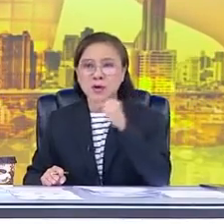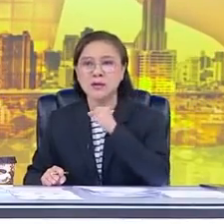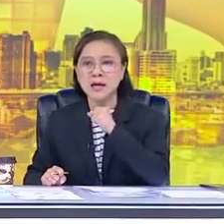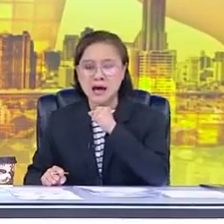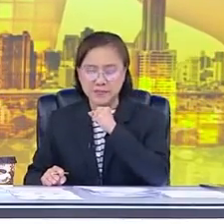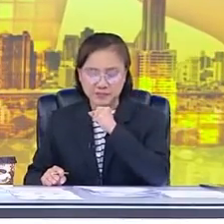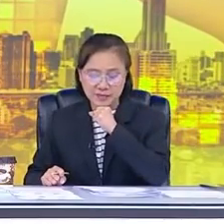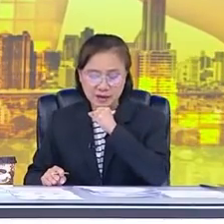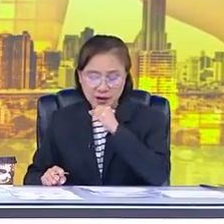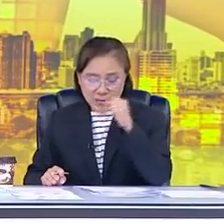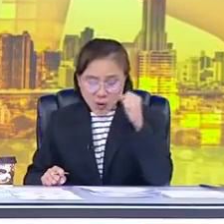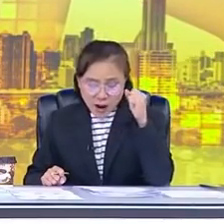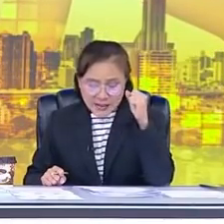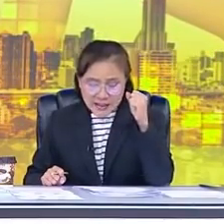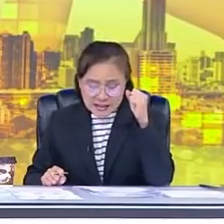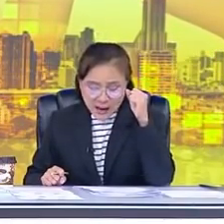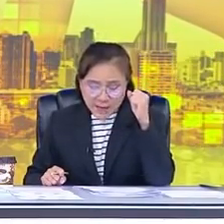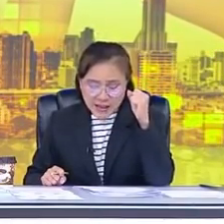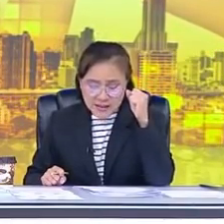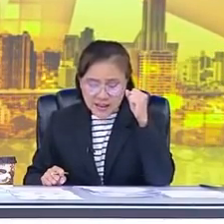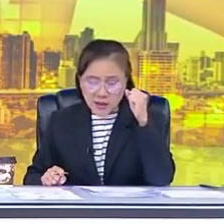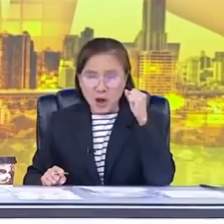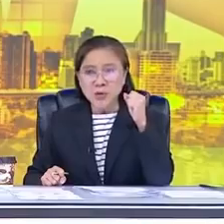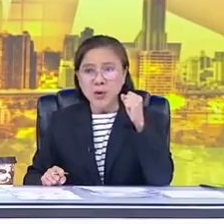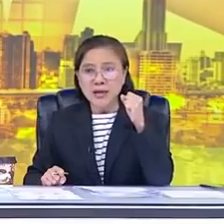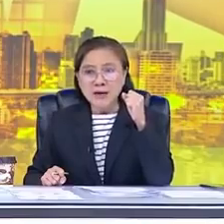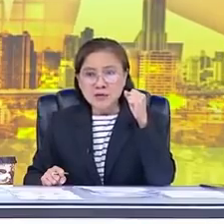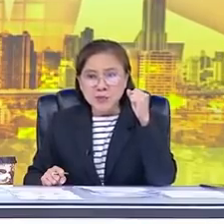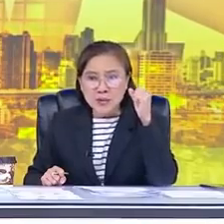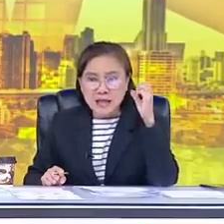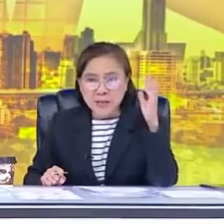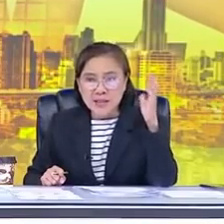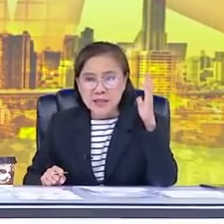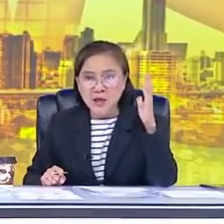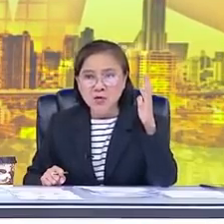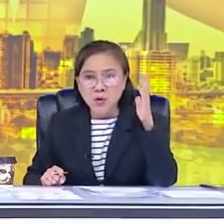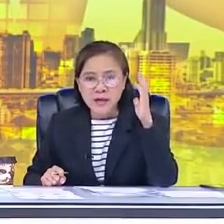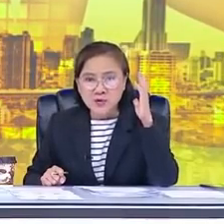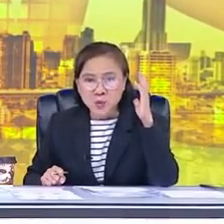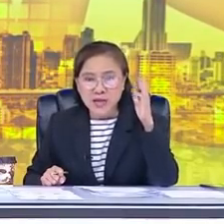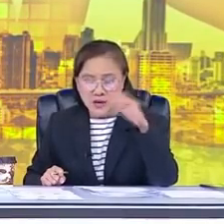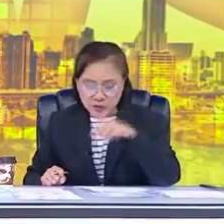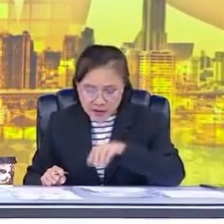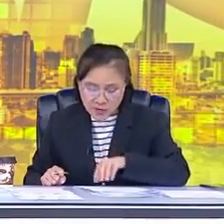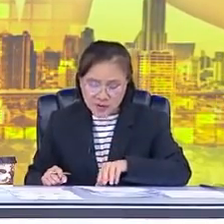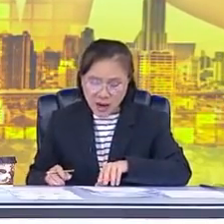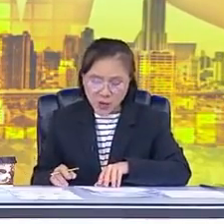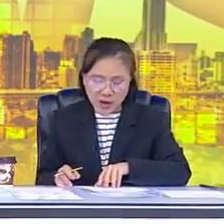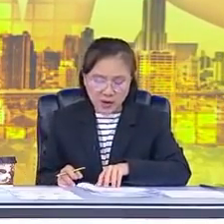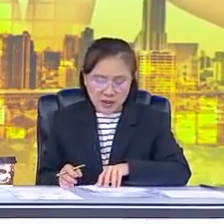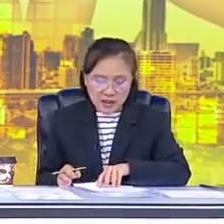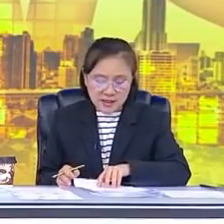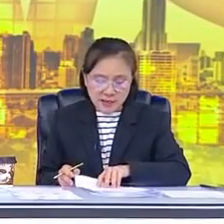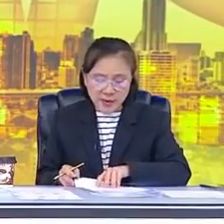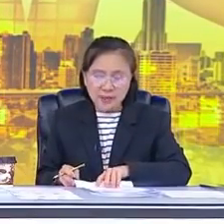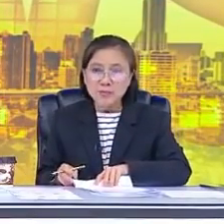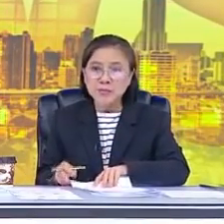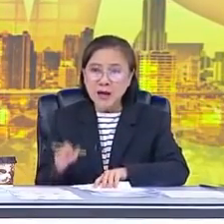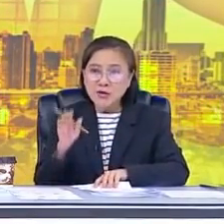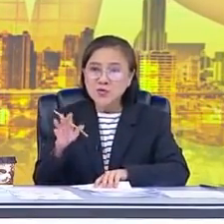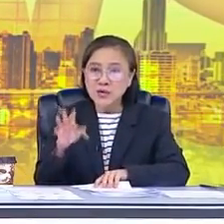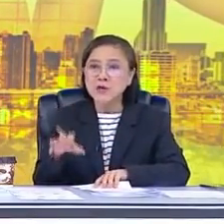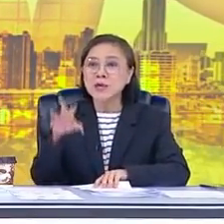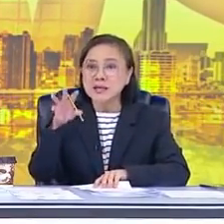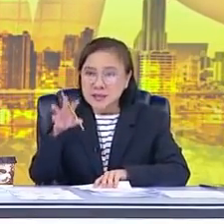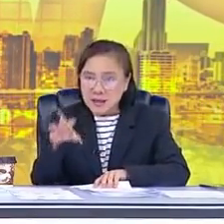3,820 คนค่ะเมื่อวานนี้ 3,400 คนและจำนวน 3,400 คนเนี่ยส่วนใหญ่อยู่ที่นิวเซาท์เวลส์ซึ่งเป็น